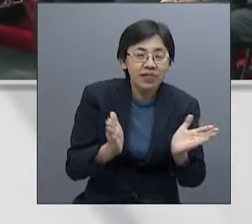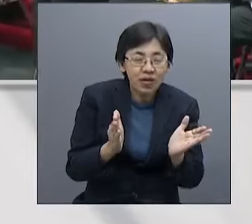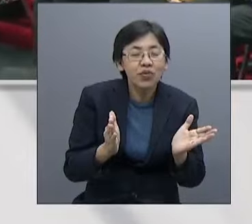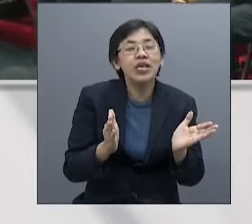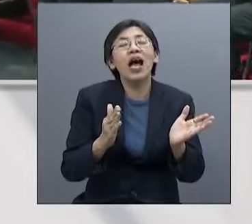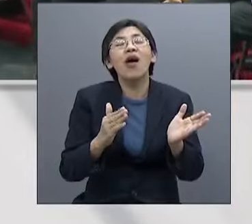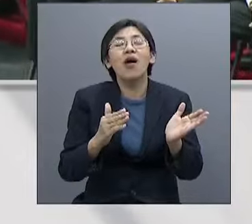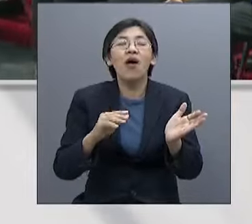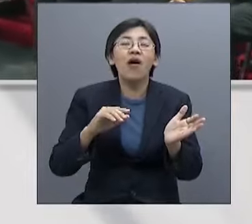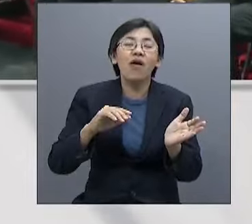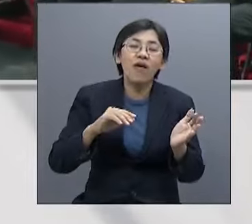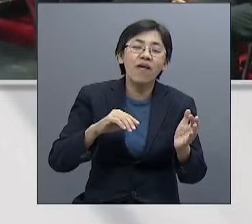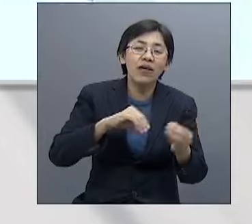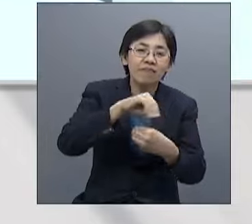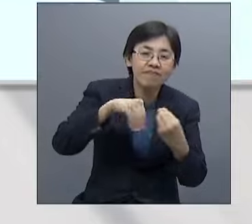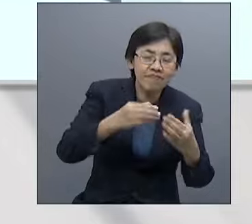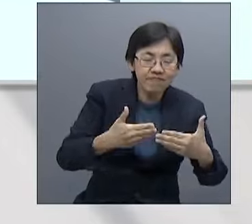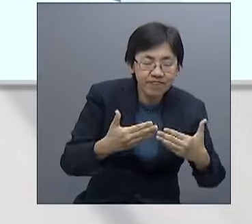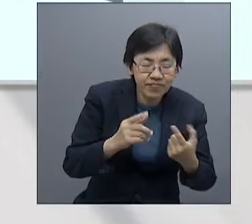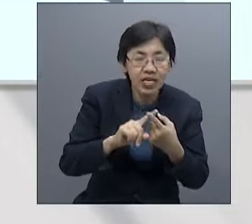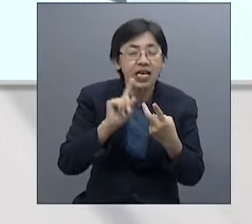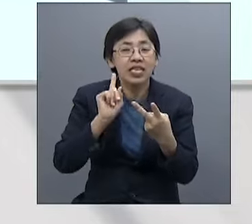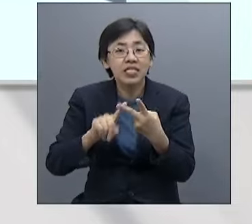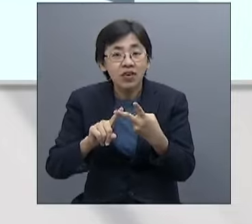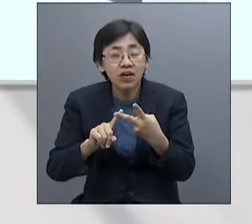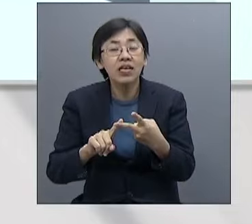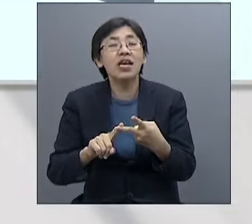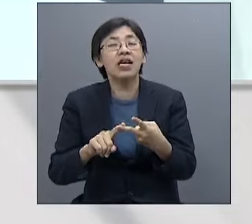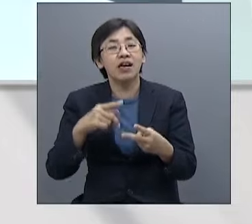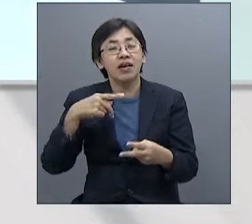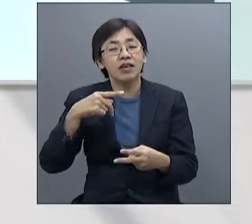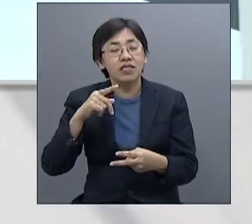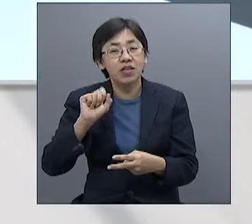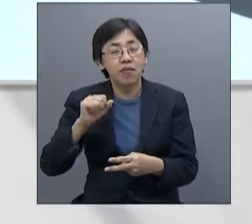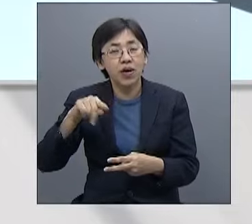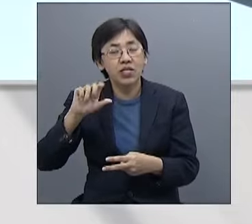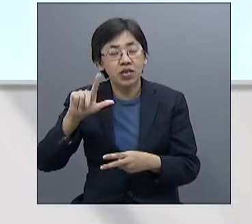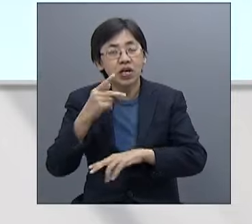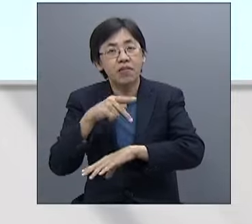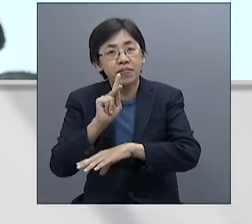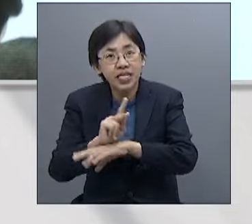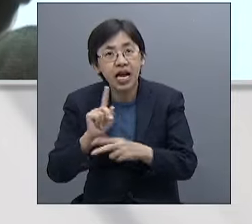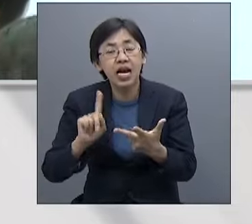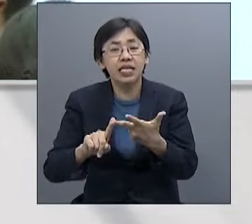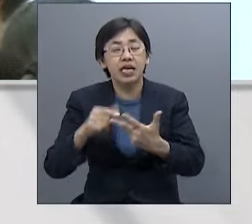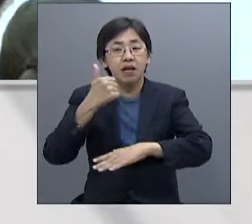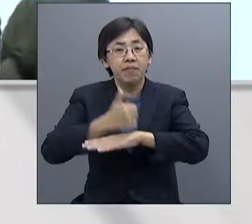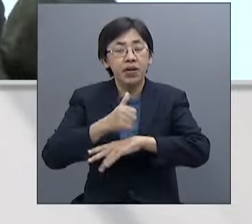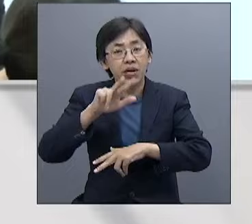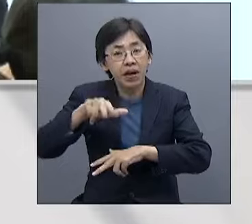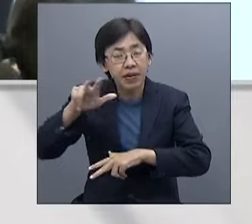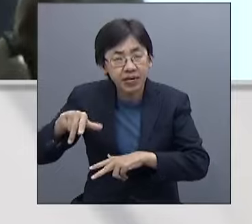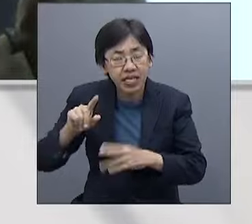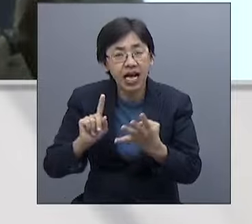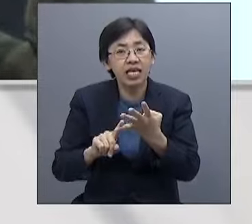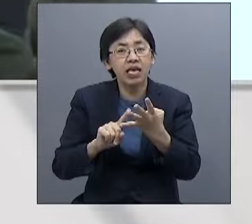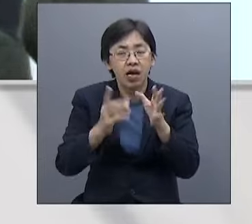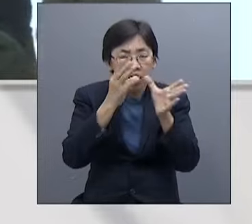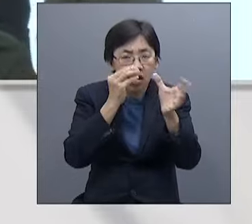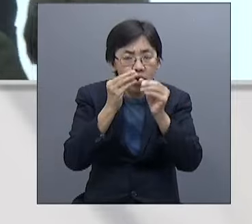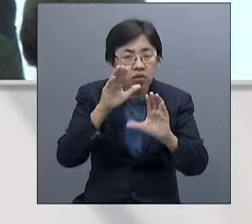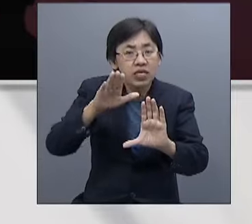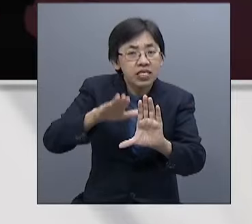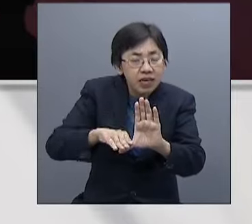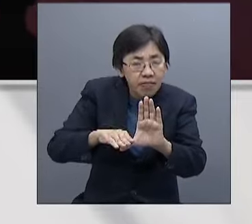พ2คือนั่งเป็นหัวหน้าพรรคเองแล้วและ3คือต้องศึกษาและเรียนรู้เพิ่มเติมโดยเฉพาะการสมัครเข้าหลักสู